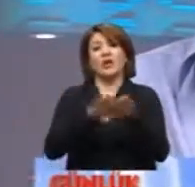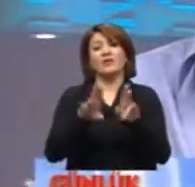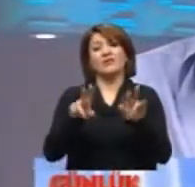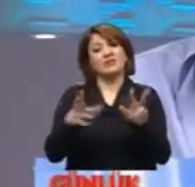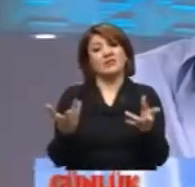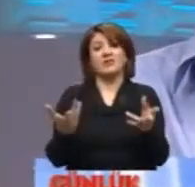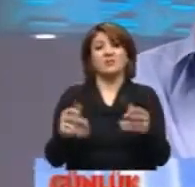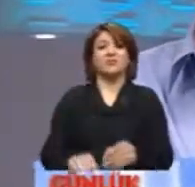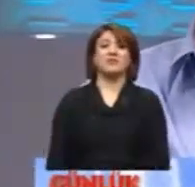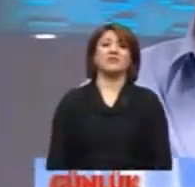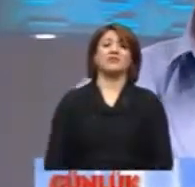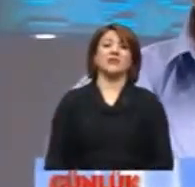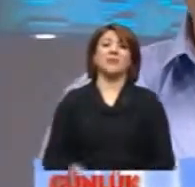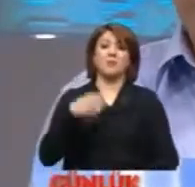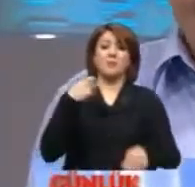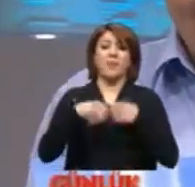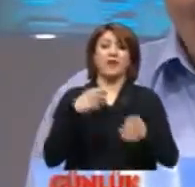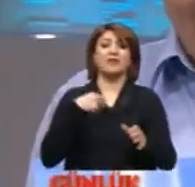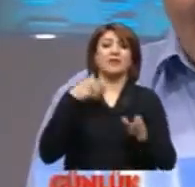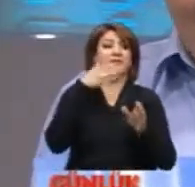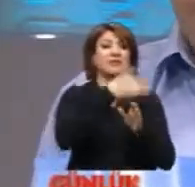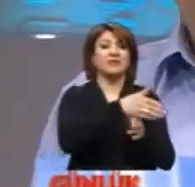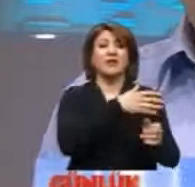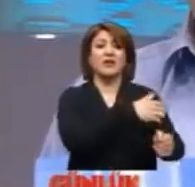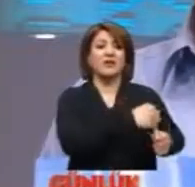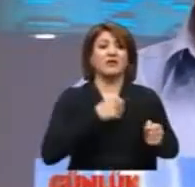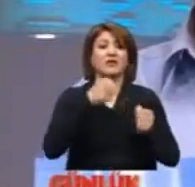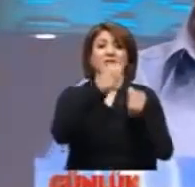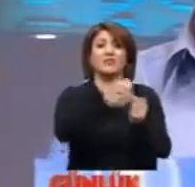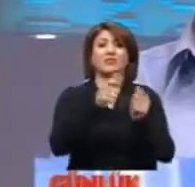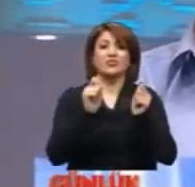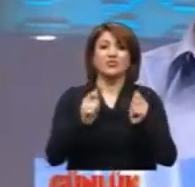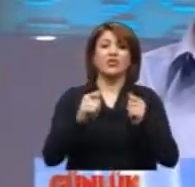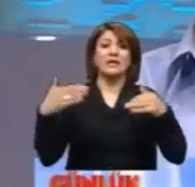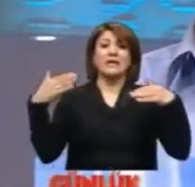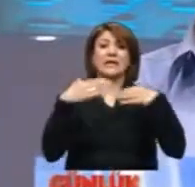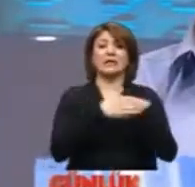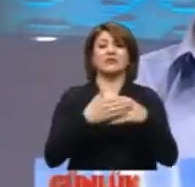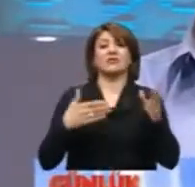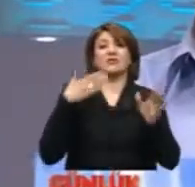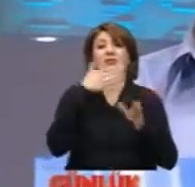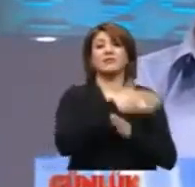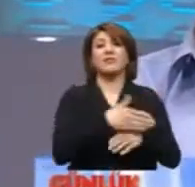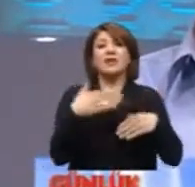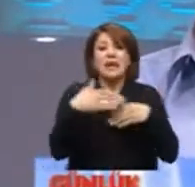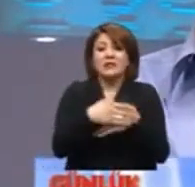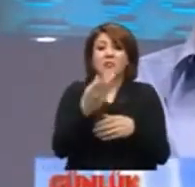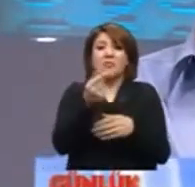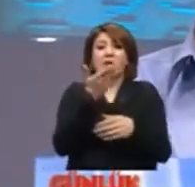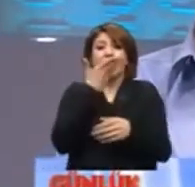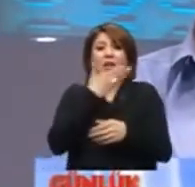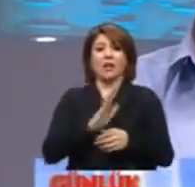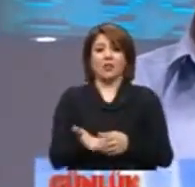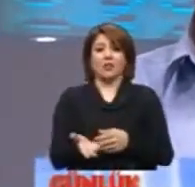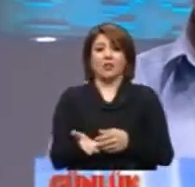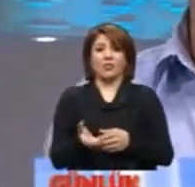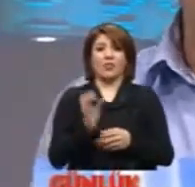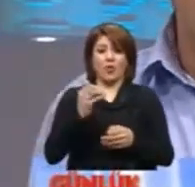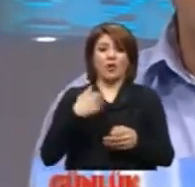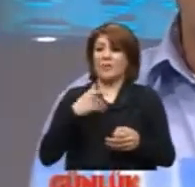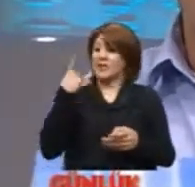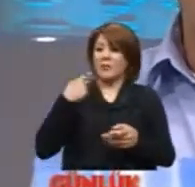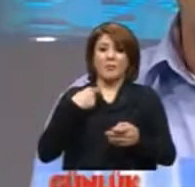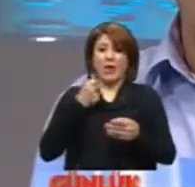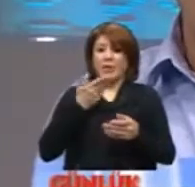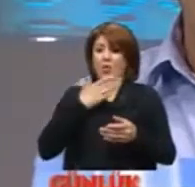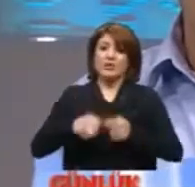kendisini soymak. Bankanın çünkü malzemeyi soymak. Bankayı nasıl götürecekler onu merak ediyorum. Gece soymuşlar. Gece para kalmaz ATM'de. Yani senin de başına geliyordur. Paraya sıkışına